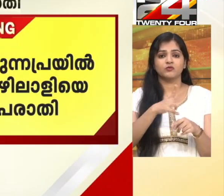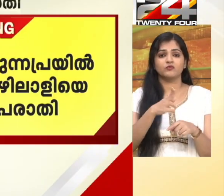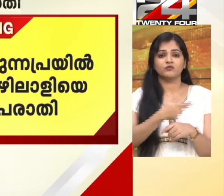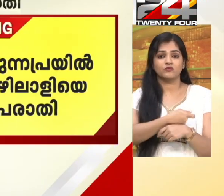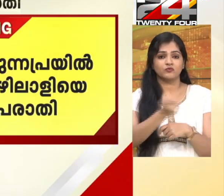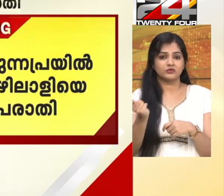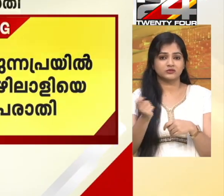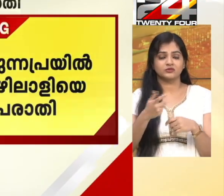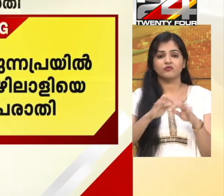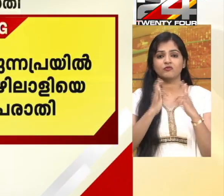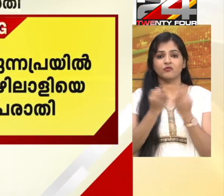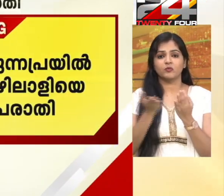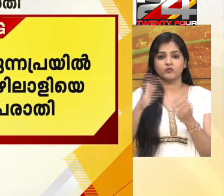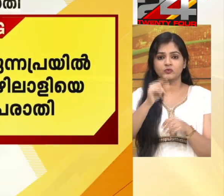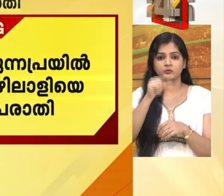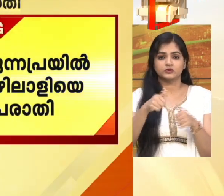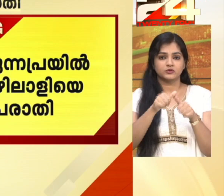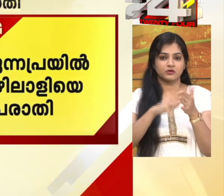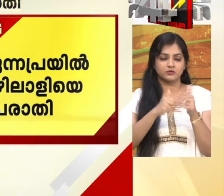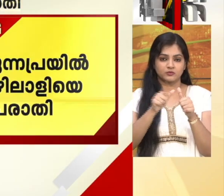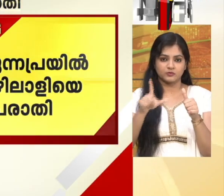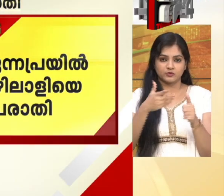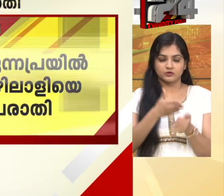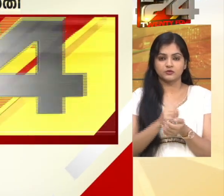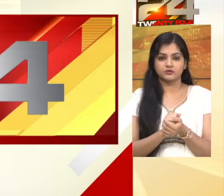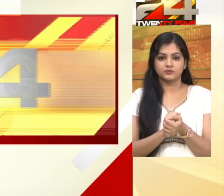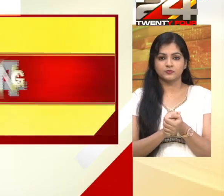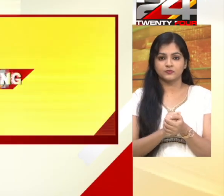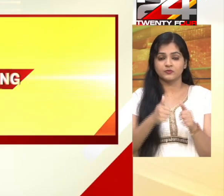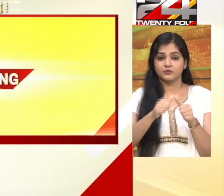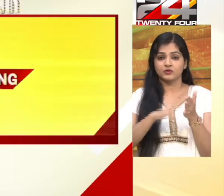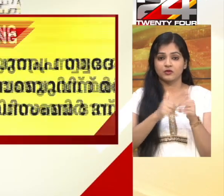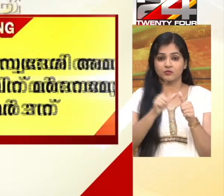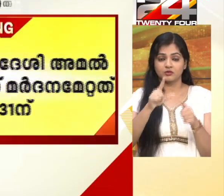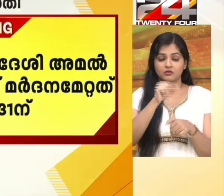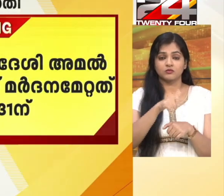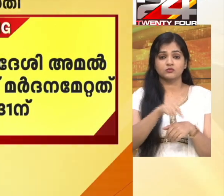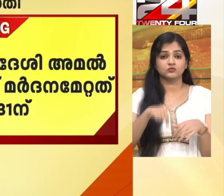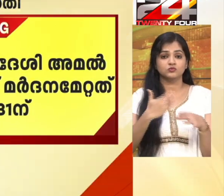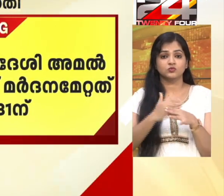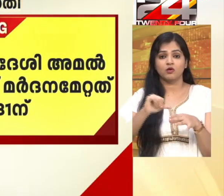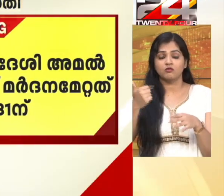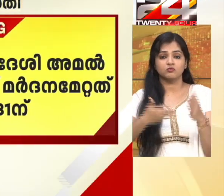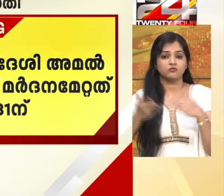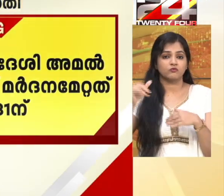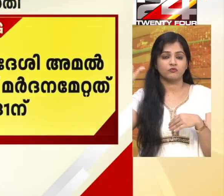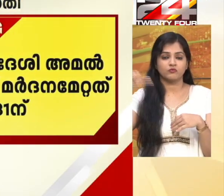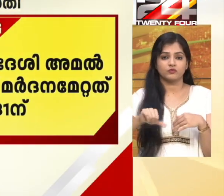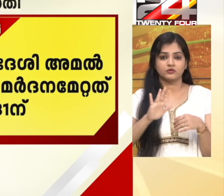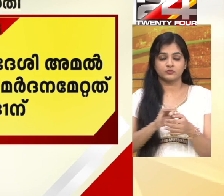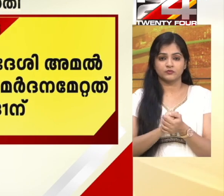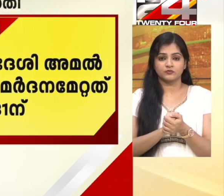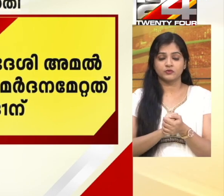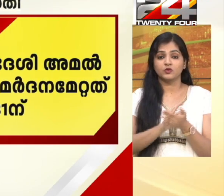ഒരു മത്സ്യത്തൊഴിലാളി കുടുംബത്തിലെ അംഗം കൂടിയാണ് അമൽ എന്ന കാര്യം കൂടി നമ്മൾ മനസ്സിലാക്കണം അമലിന് ഇപ്പോൾ മറ്റു തൊഴിലിനൊന്നും പോകാൻ കഴിയാത്തൊരു സ്ഥിതിയുണ്ട് അതുകൊണ്ട്